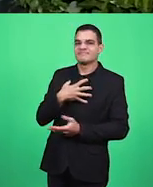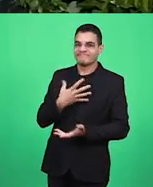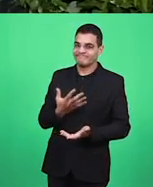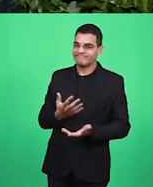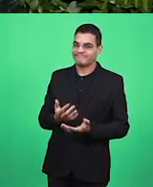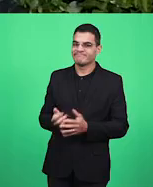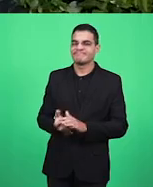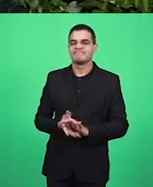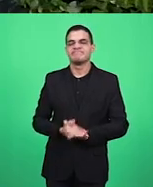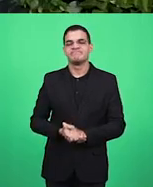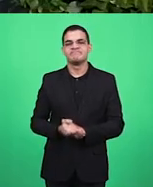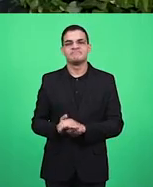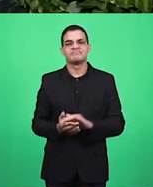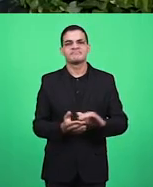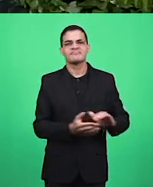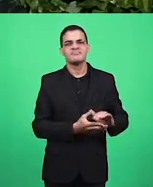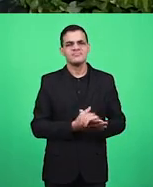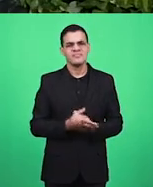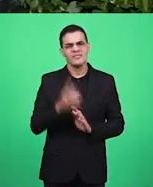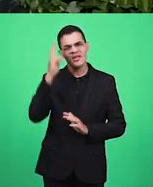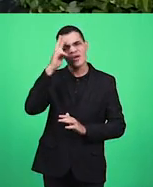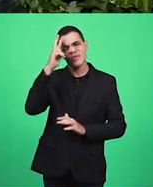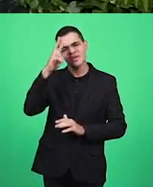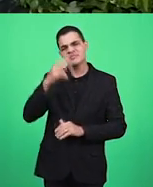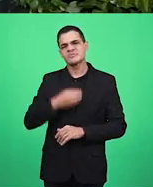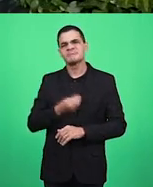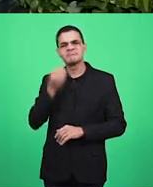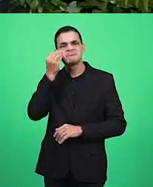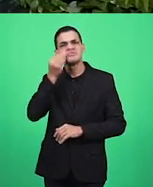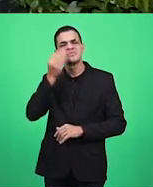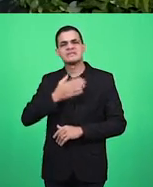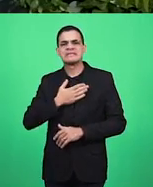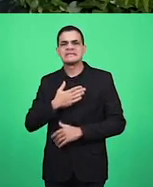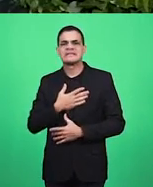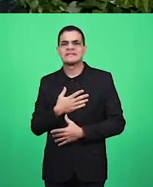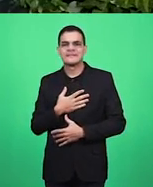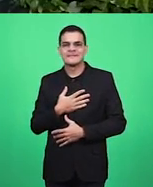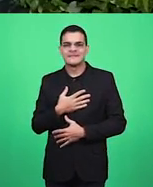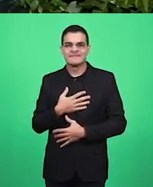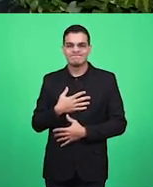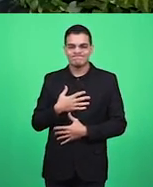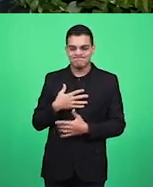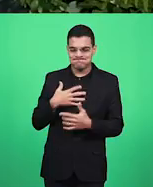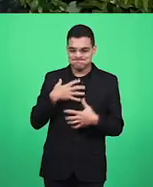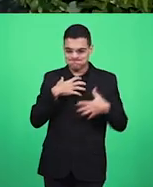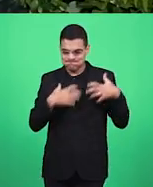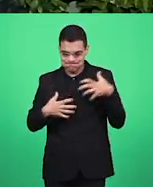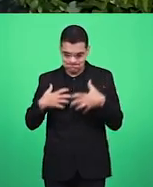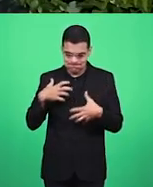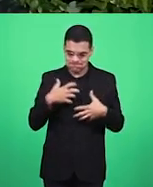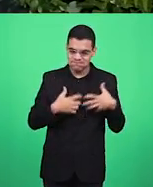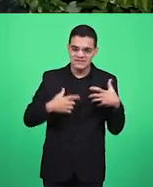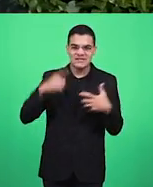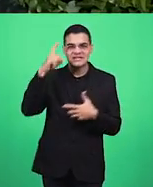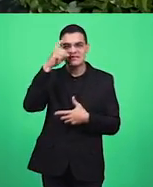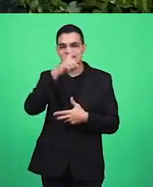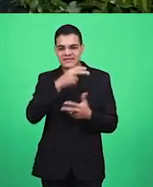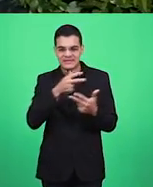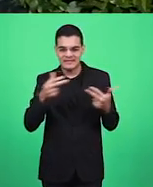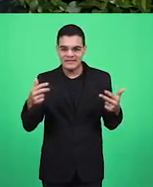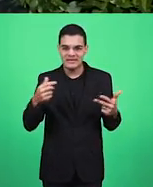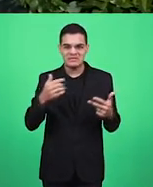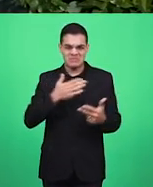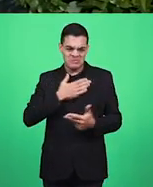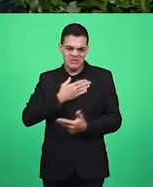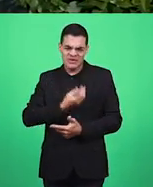я вспоминаю, у меня такая борьба была, трудные отношения в отношении моей духовной жизни.